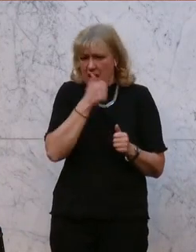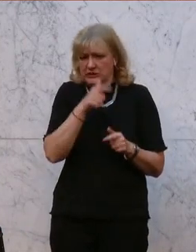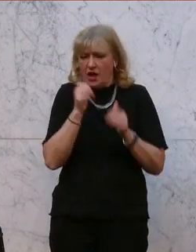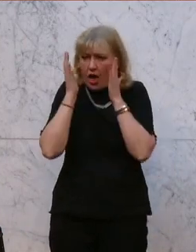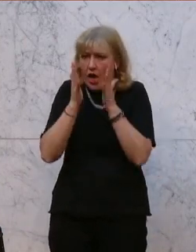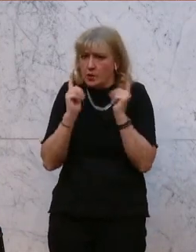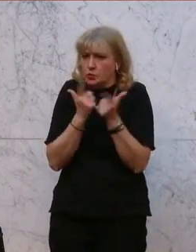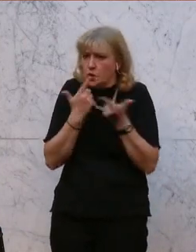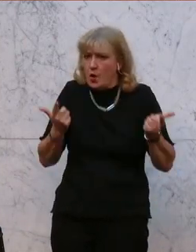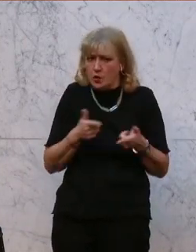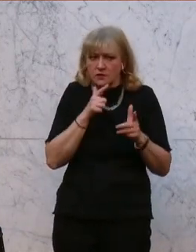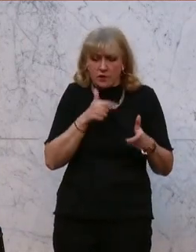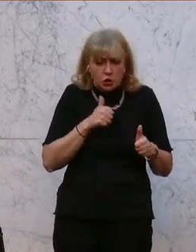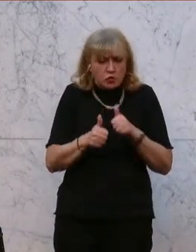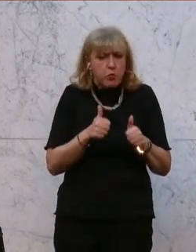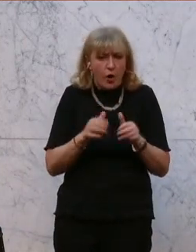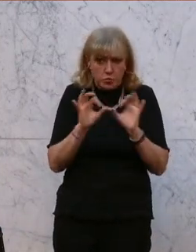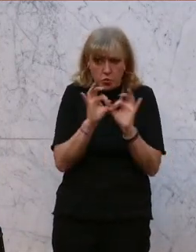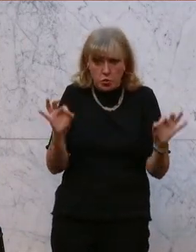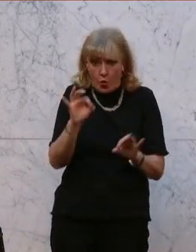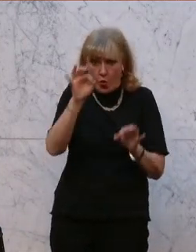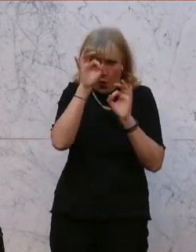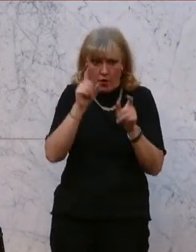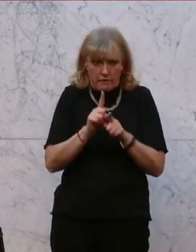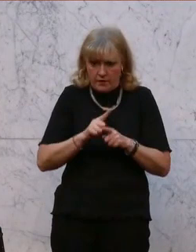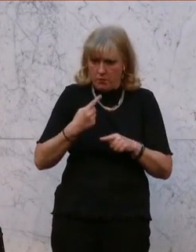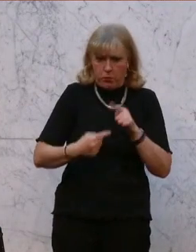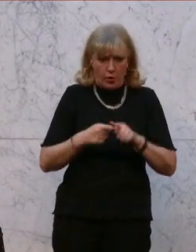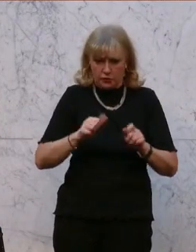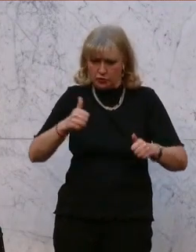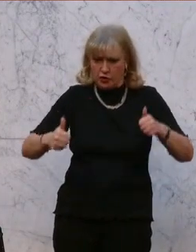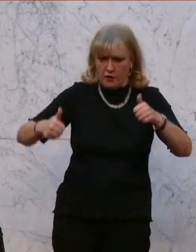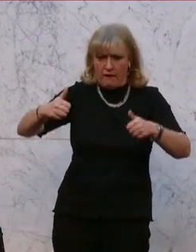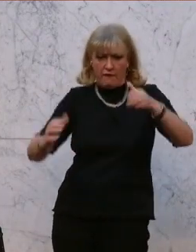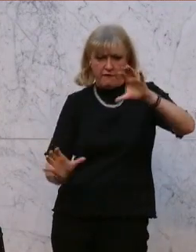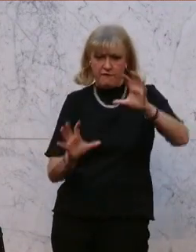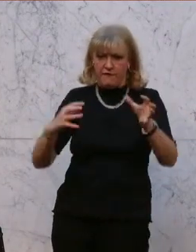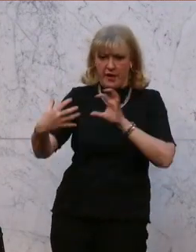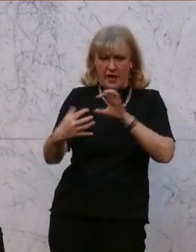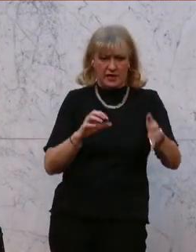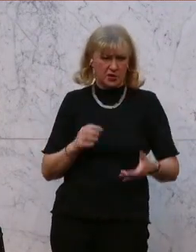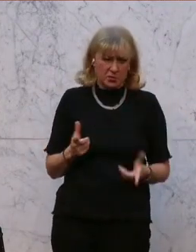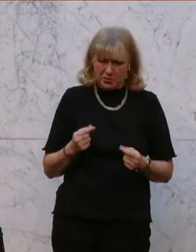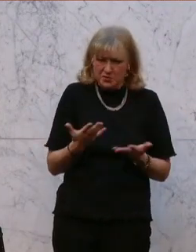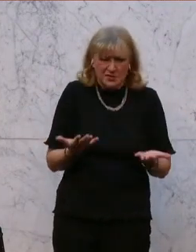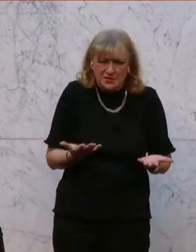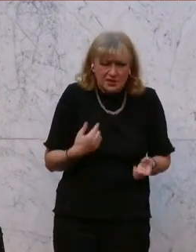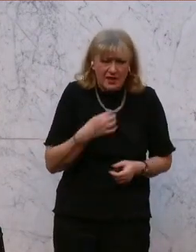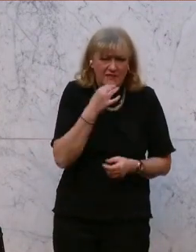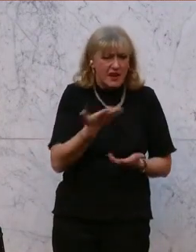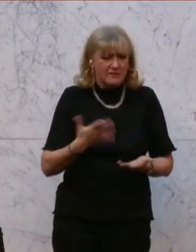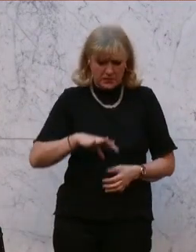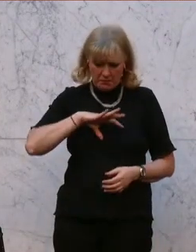zu tun haben, um eine solche politische Wettbewerbsverzerrung für gut zu heißen. Ich frage Sie wirklich, wie viel ist eine Medaille